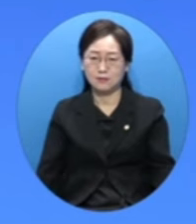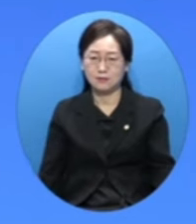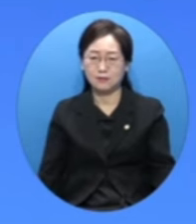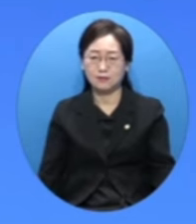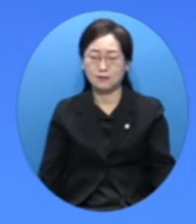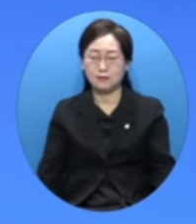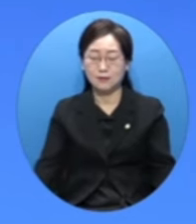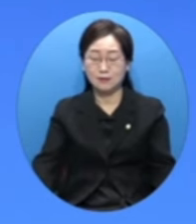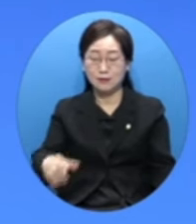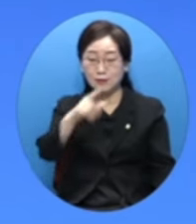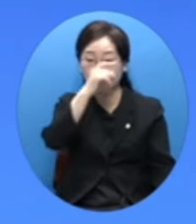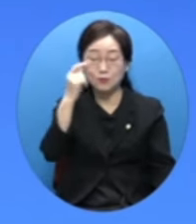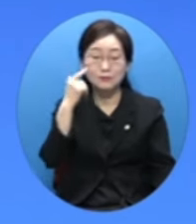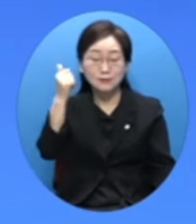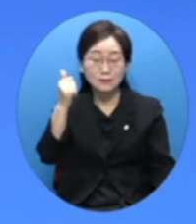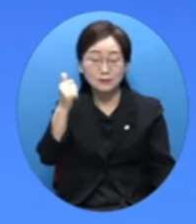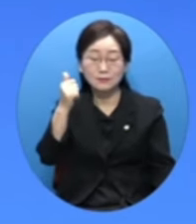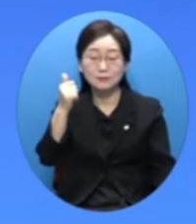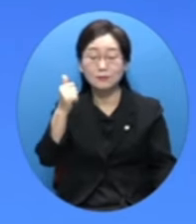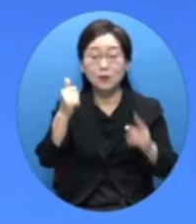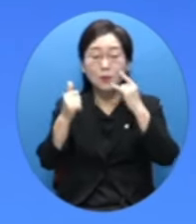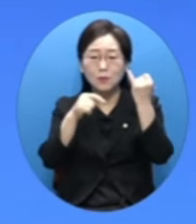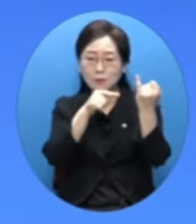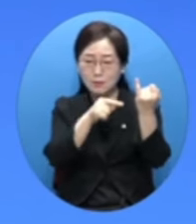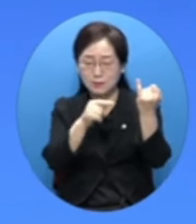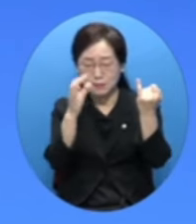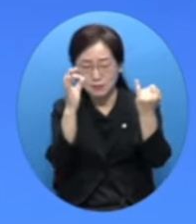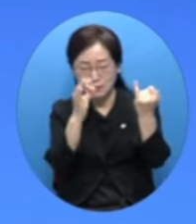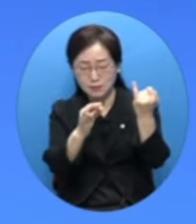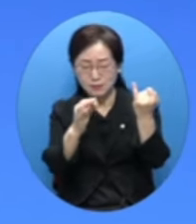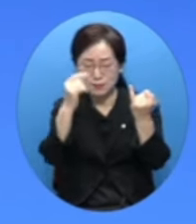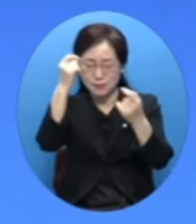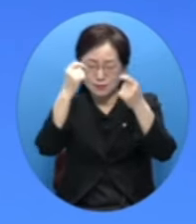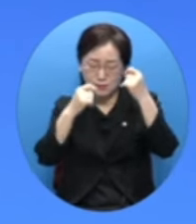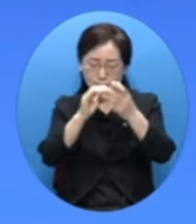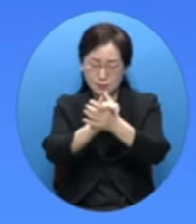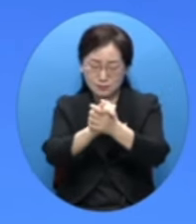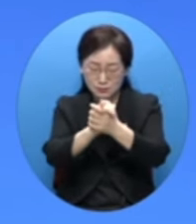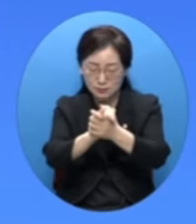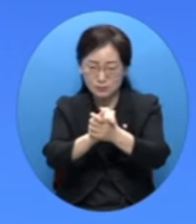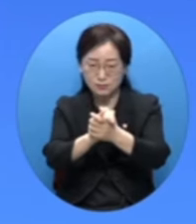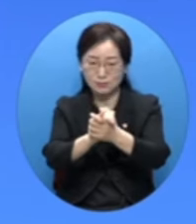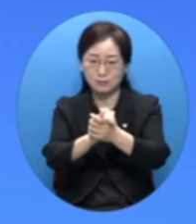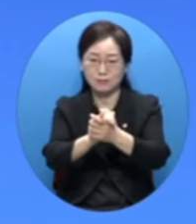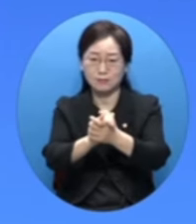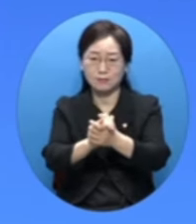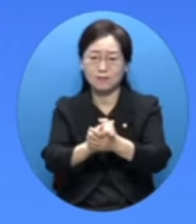제 어머님은 눈물의 기도가 오늘 저를 여기 서 있게